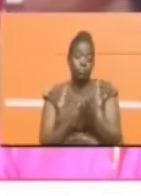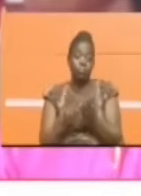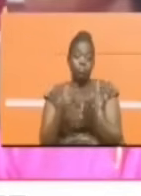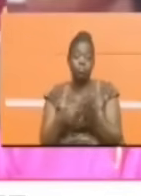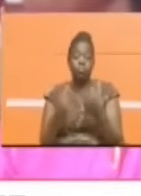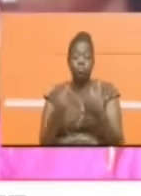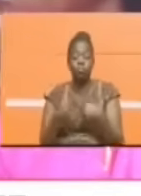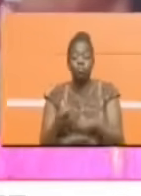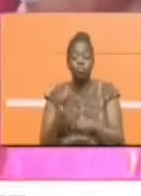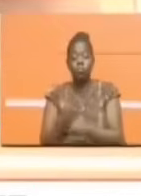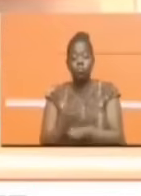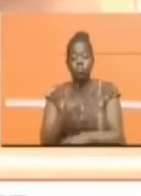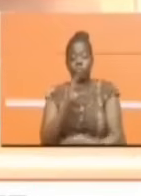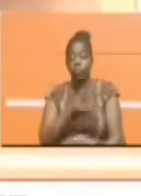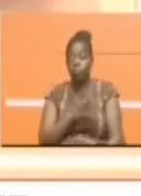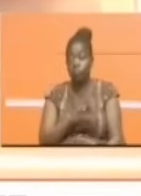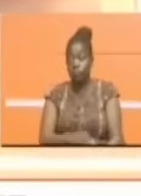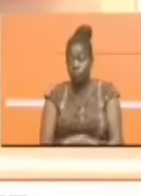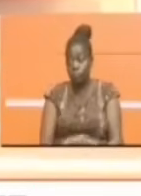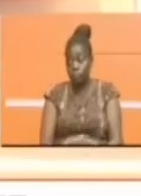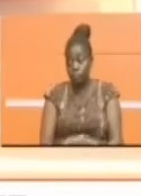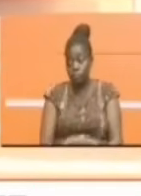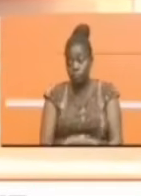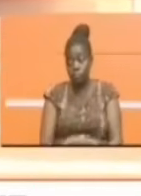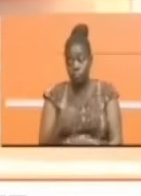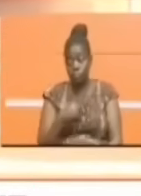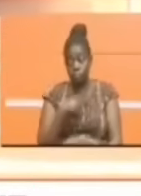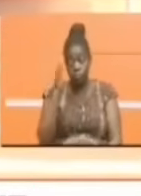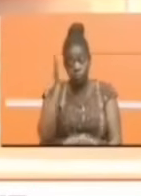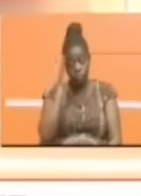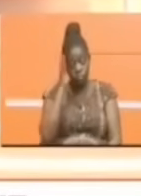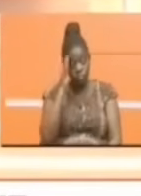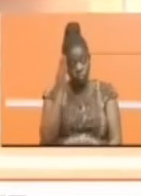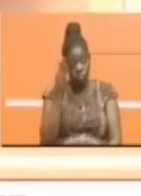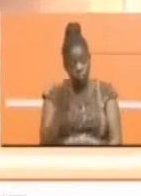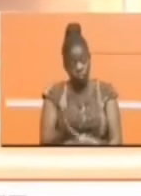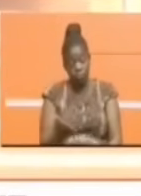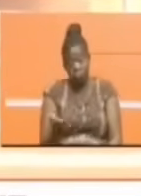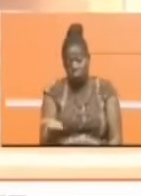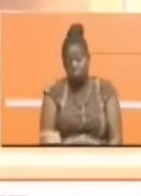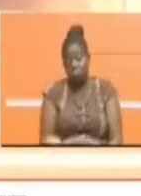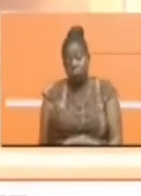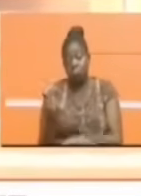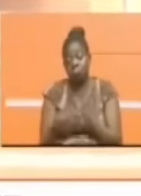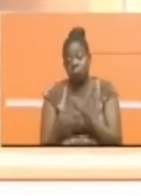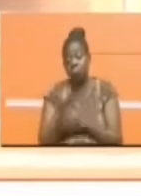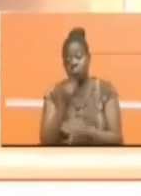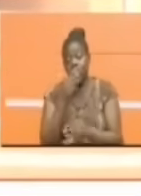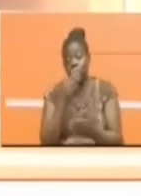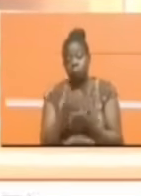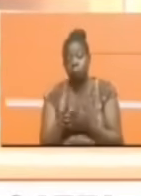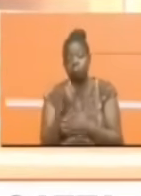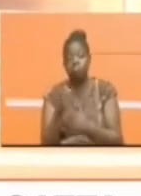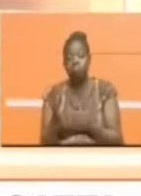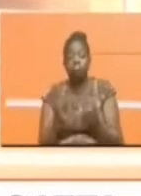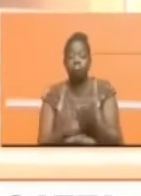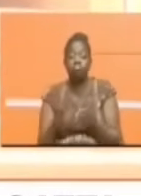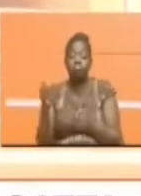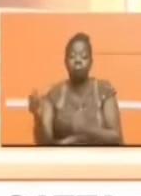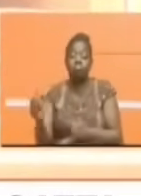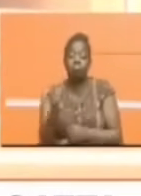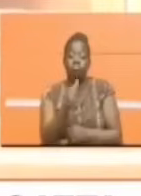nkola y'emirimu n'omusaala. Nkimanye nti welfare y'abannamawulire tennaba kutereera, abamu tebannaba na kufuna